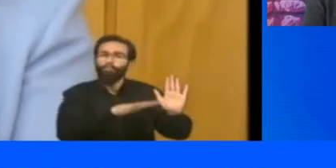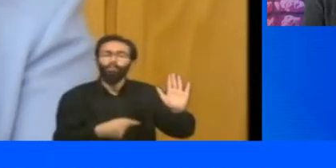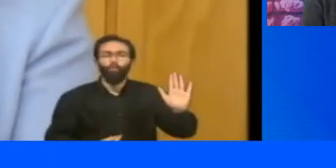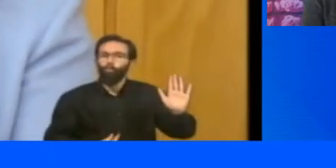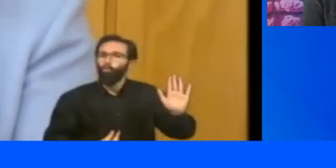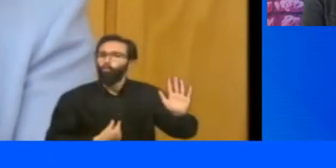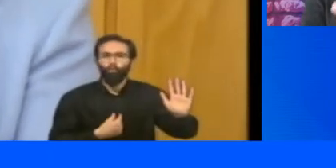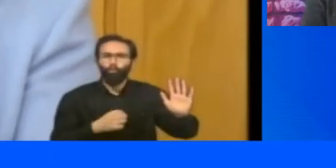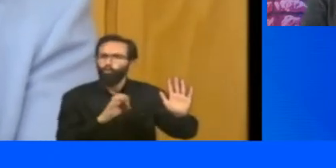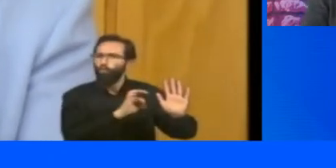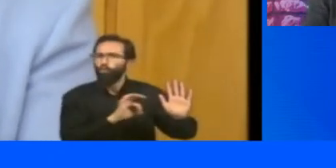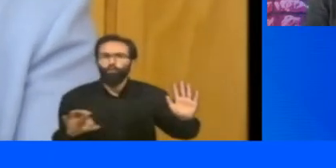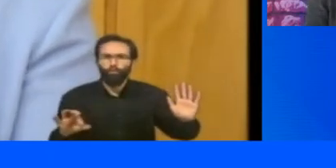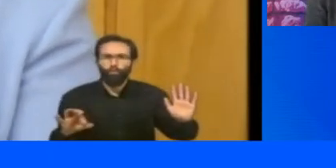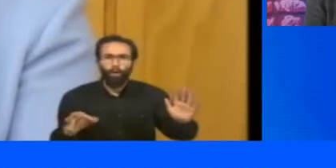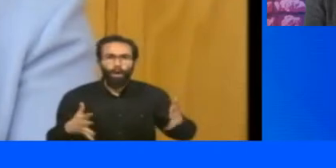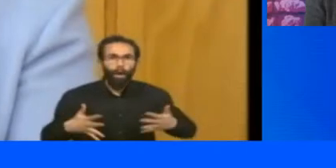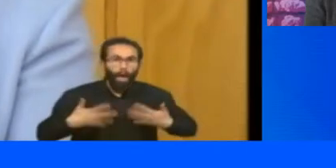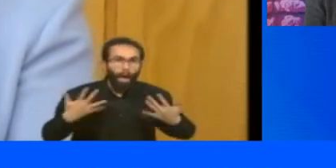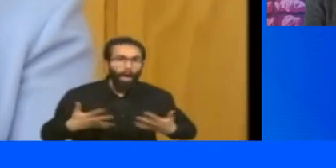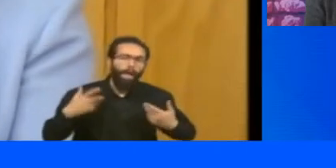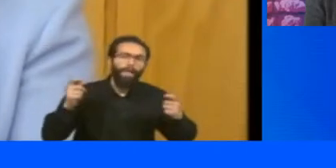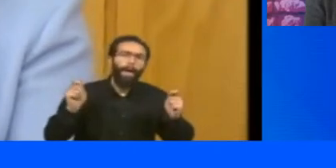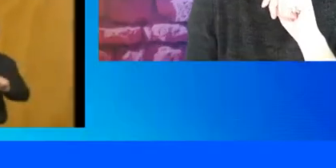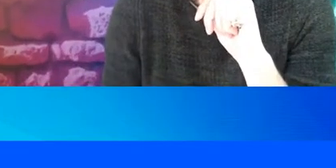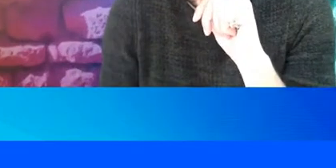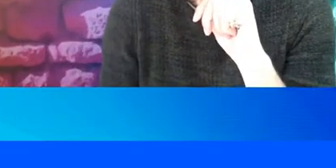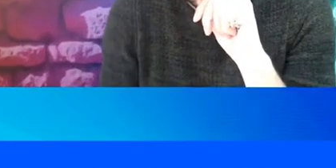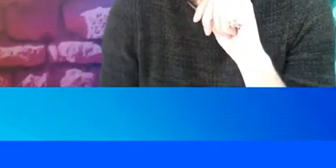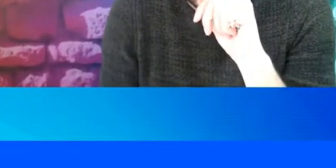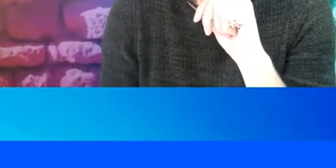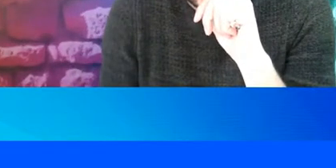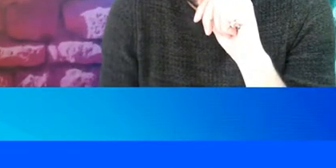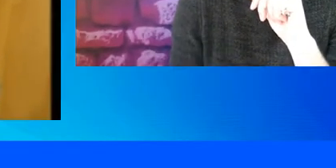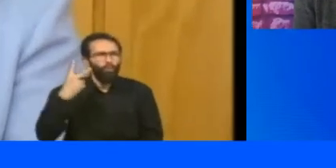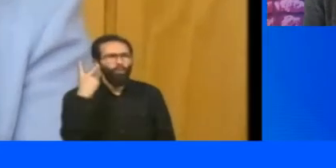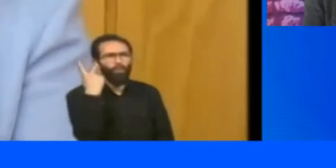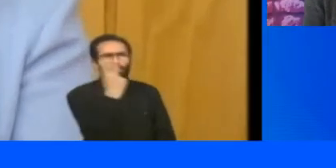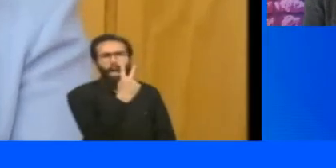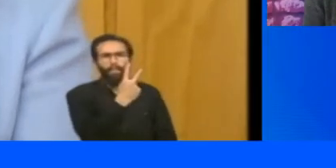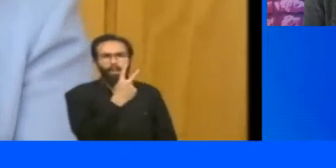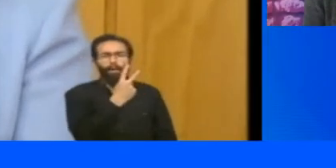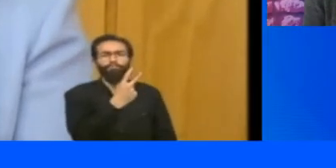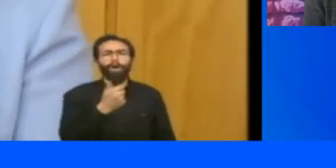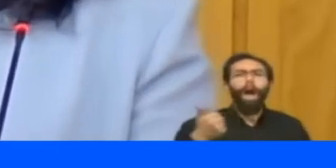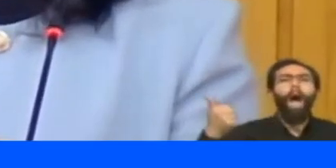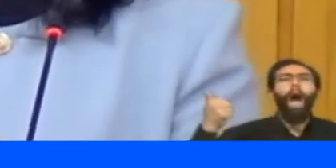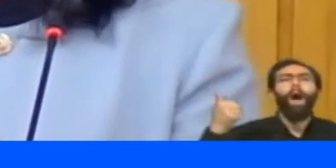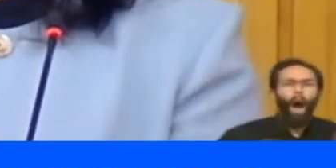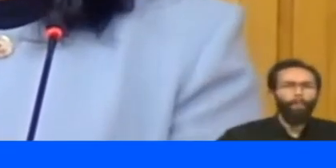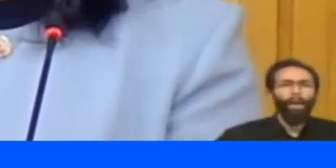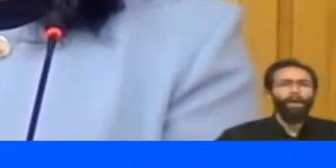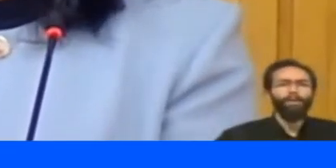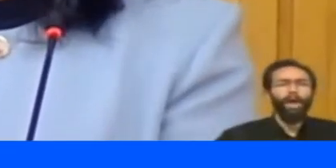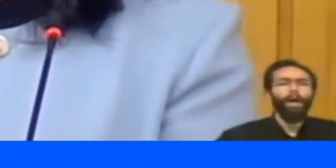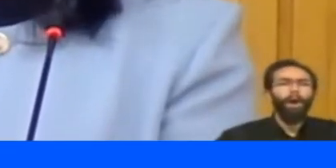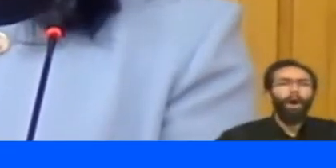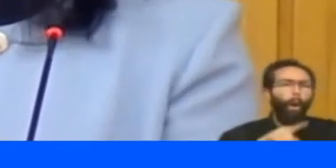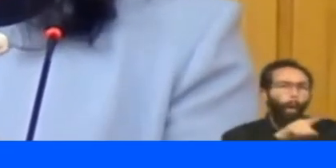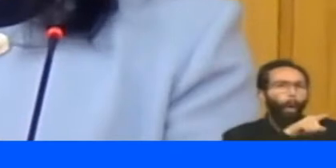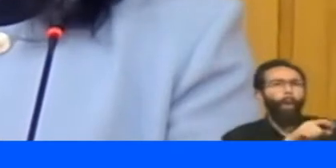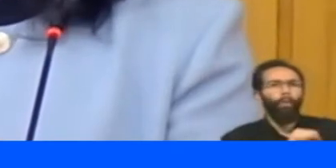umutsuzluğa ve kaygıya kapılmamalıdır. İktidar kaybedecek olmanın büyük korkusunu